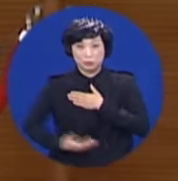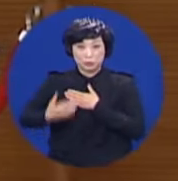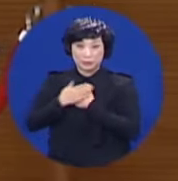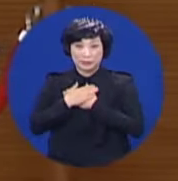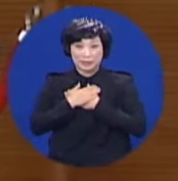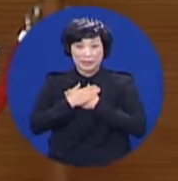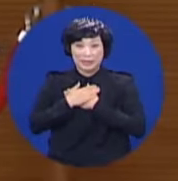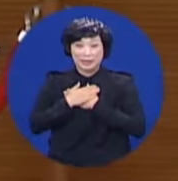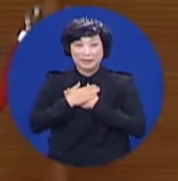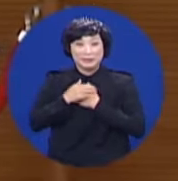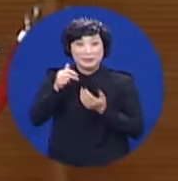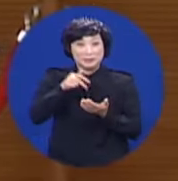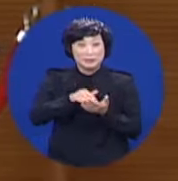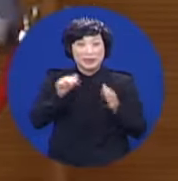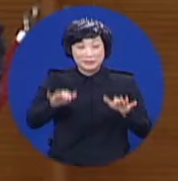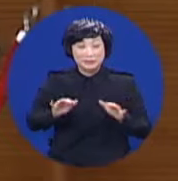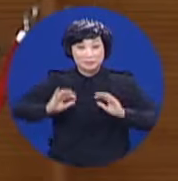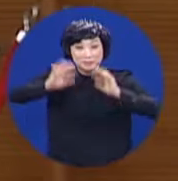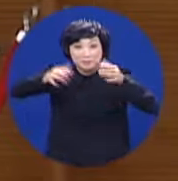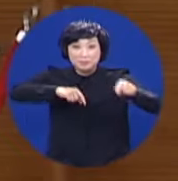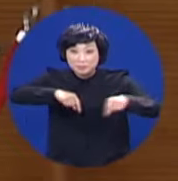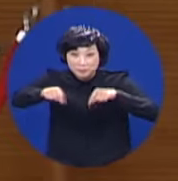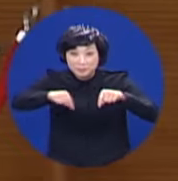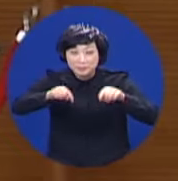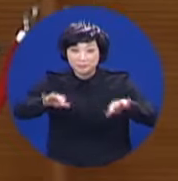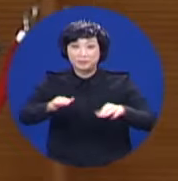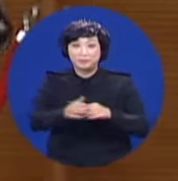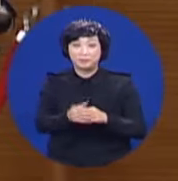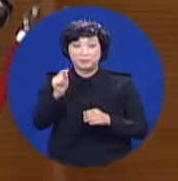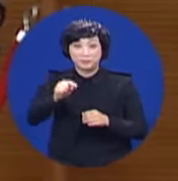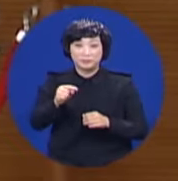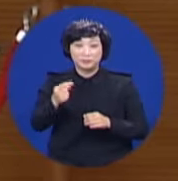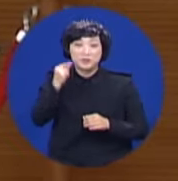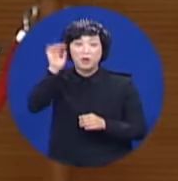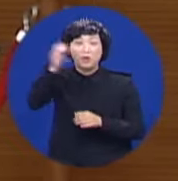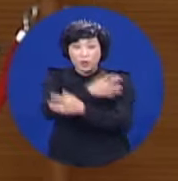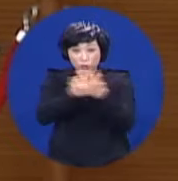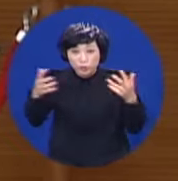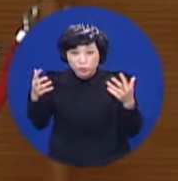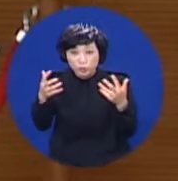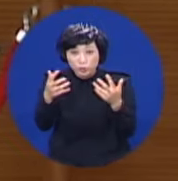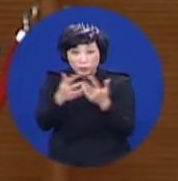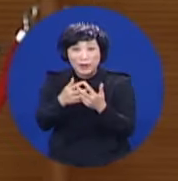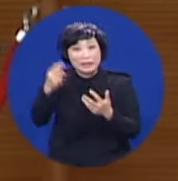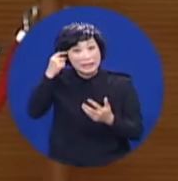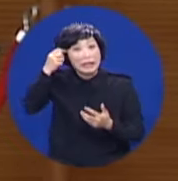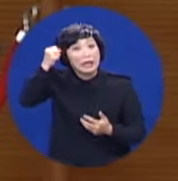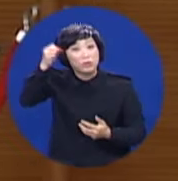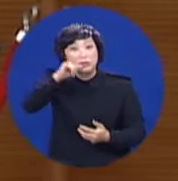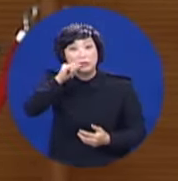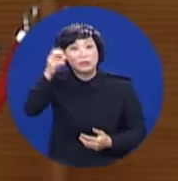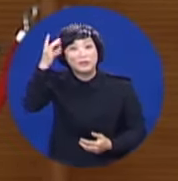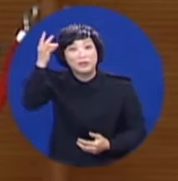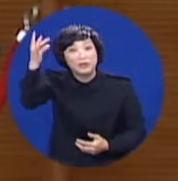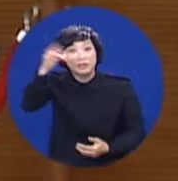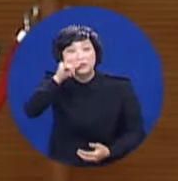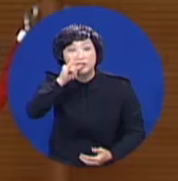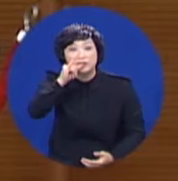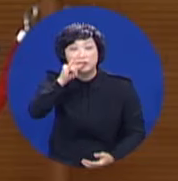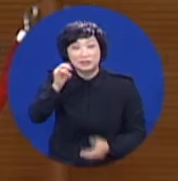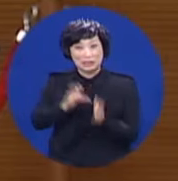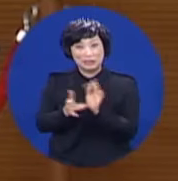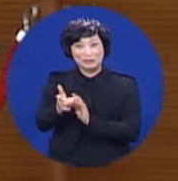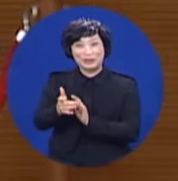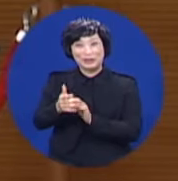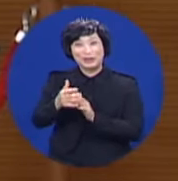육체적으로 세계를 지배하는 시온주님의 영광이 충만하게 될 것이라고